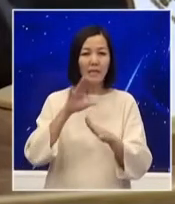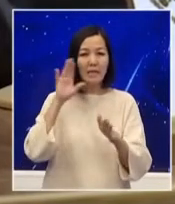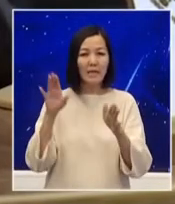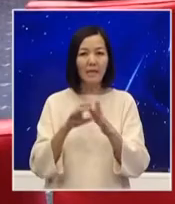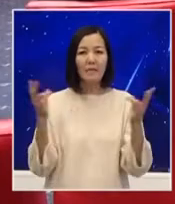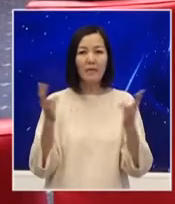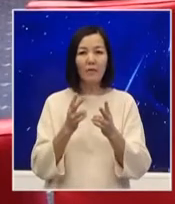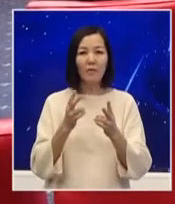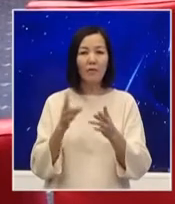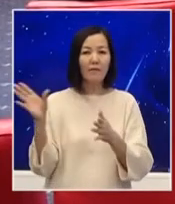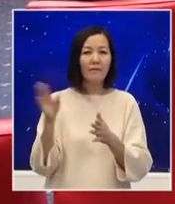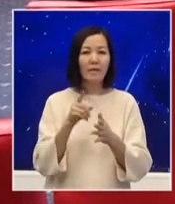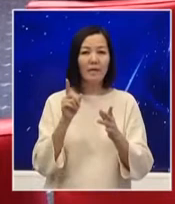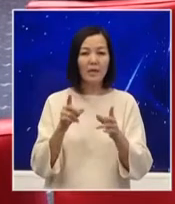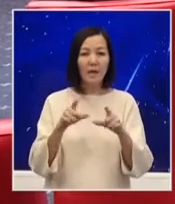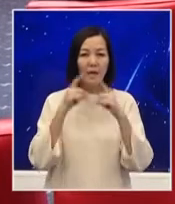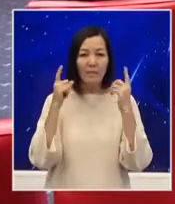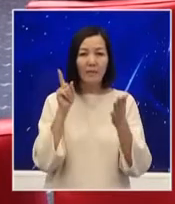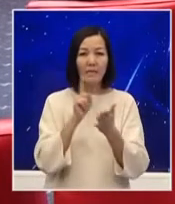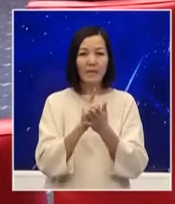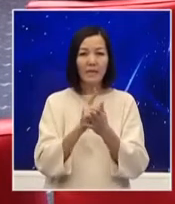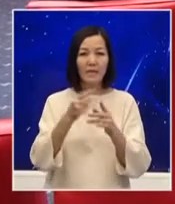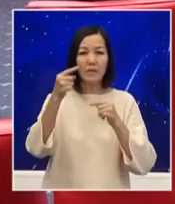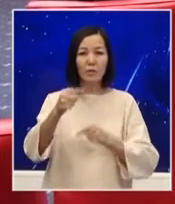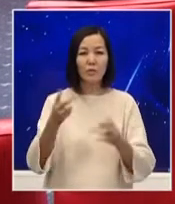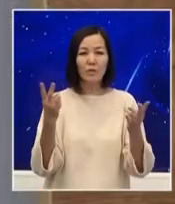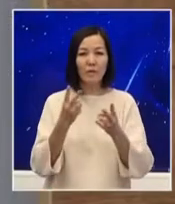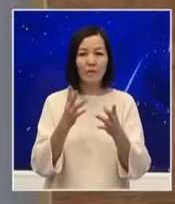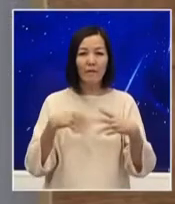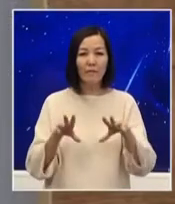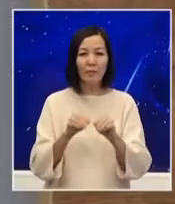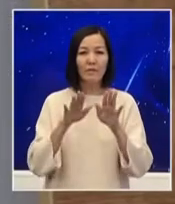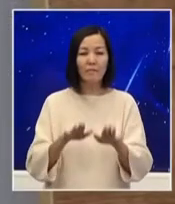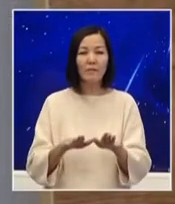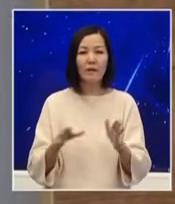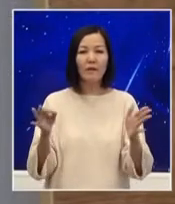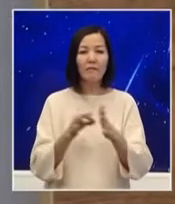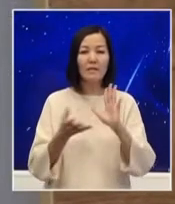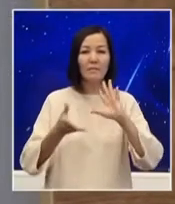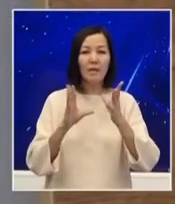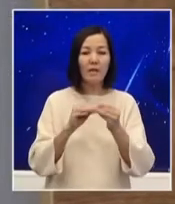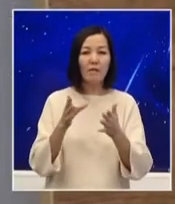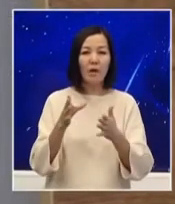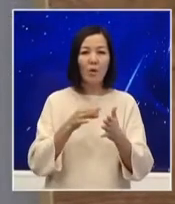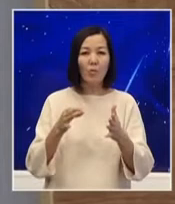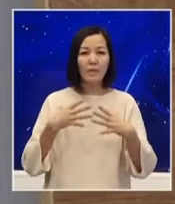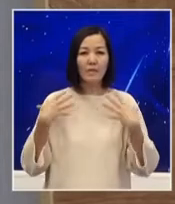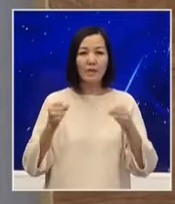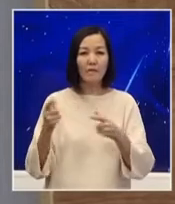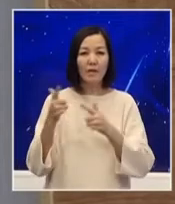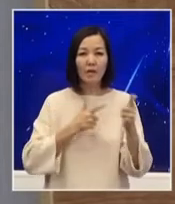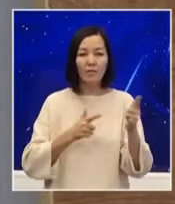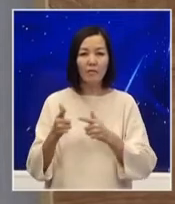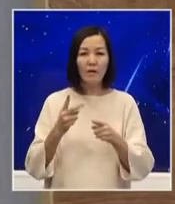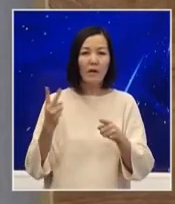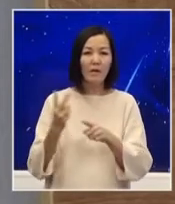мер. Он призвал граждан носить маски и держать социальную дистанцию в общественных местах. В целом глава облздрава заявил о готовности